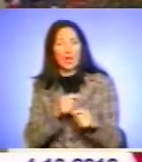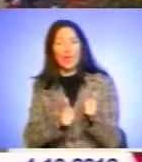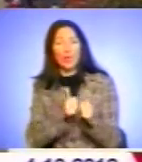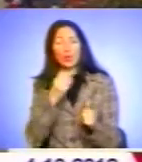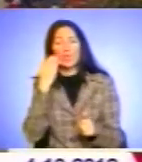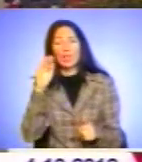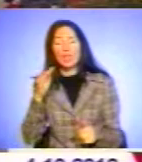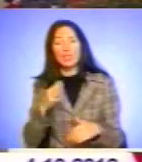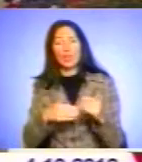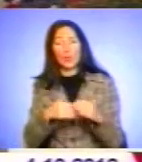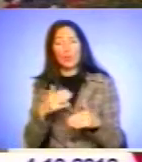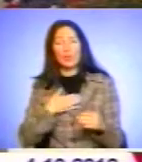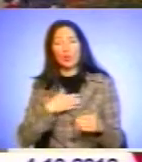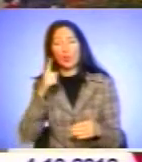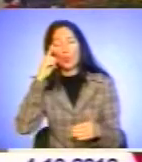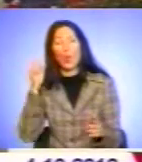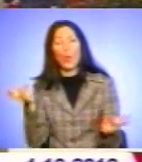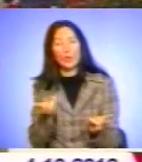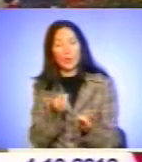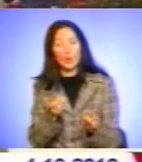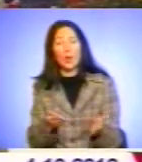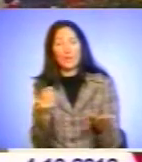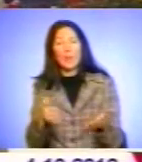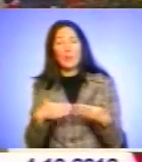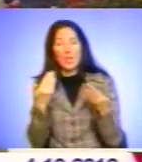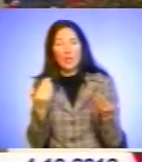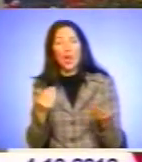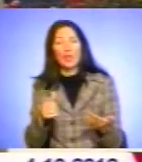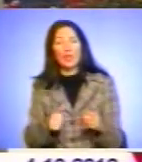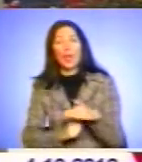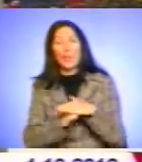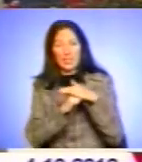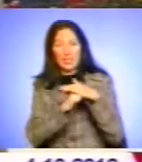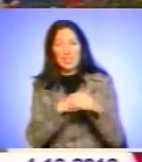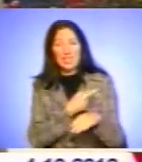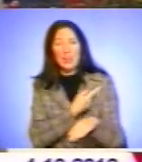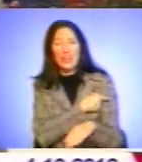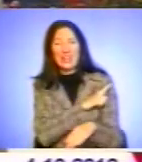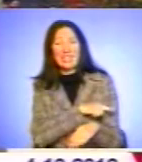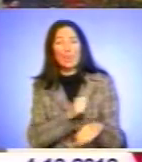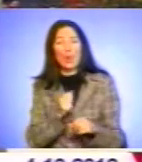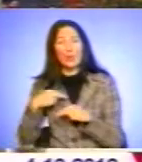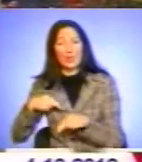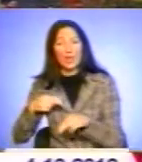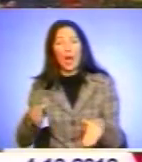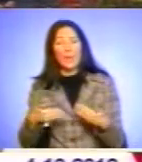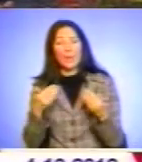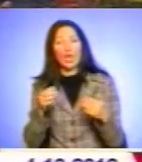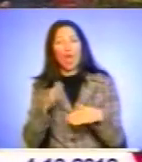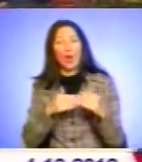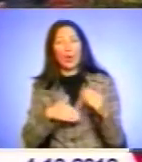нашу думку, потрібні, тому що вони піднімають престиж медичного працівника, вони піднімають його професійність, і